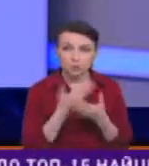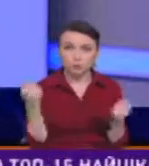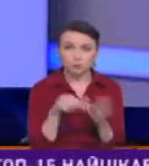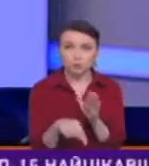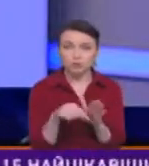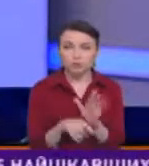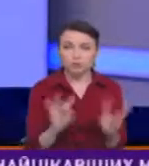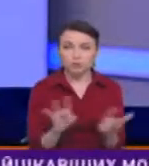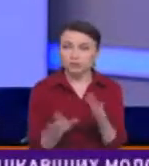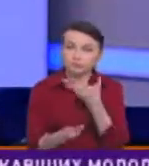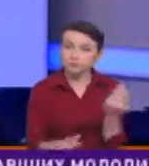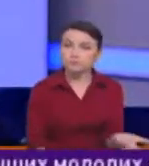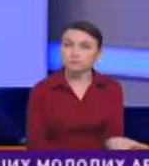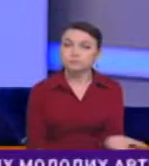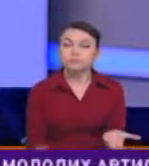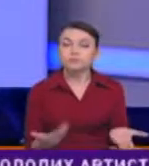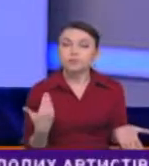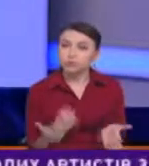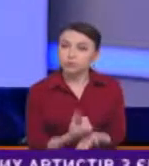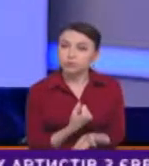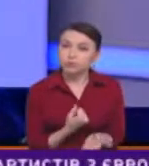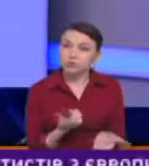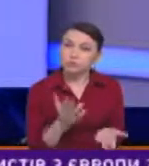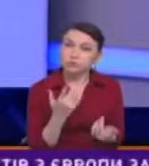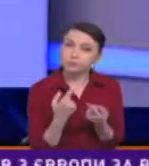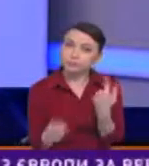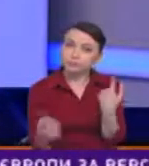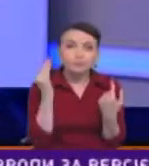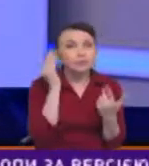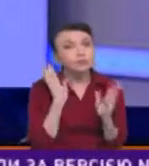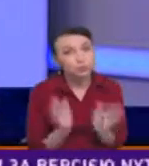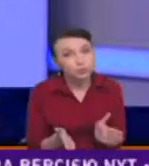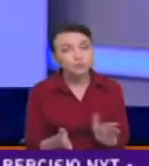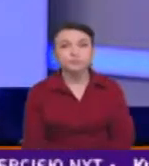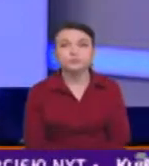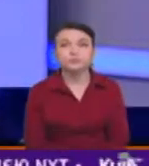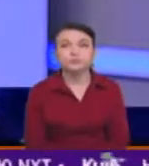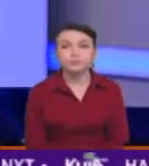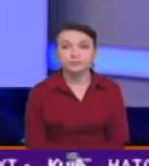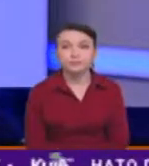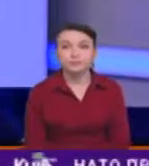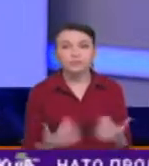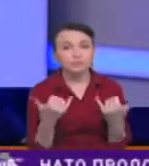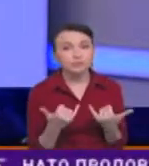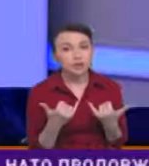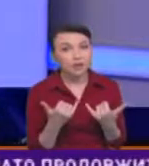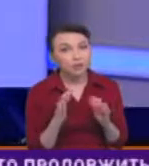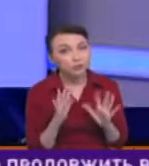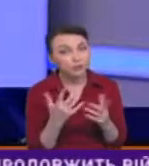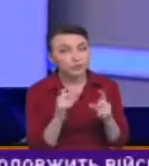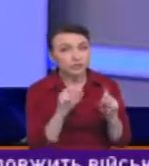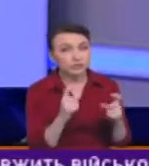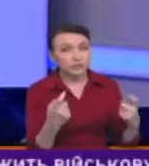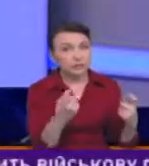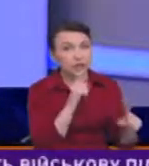на сьогоднішній день нема. Тому таким чином будуть розбіжності в поглядах. Тобто в даному випадку засідання